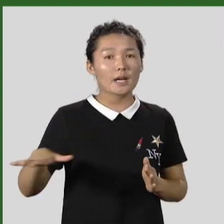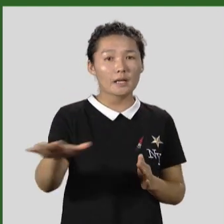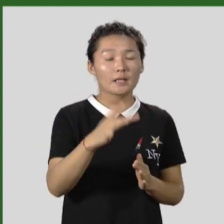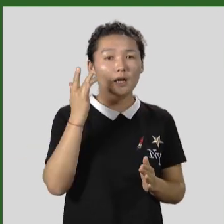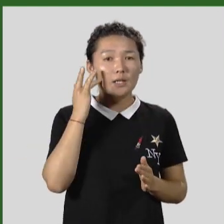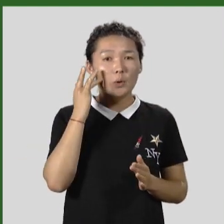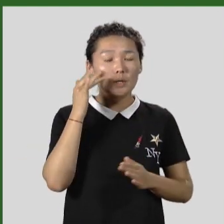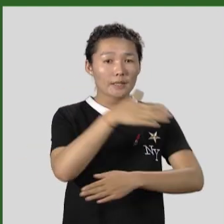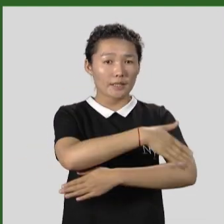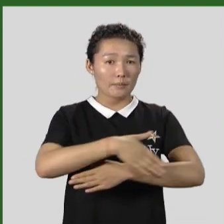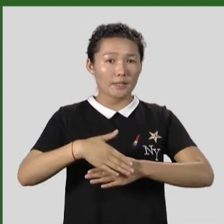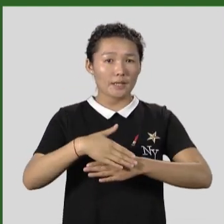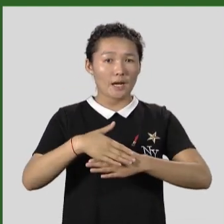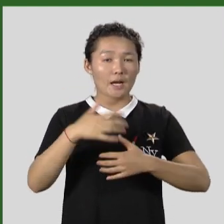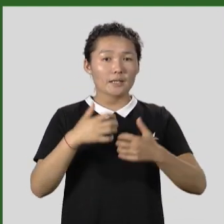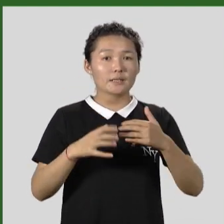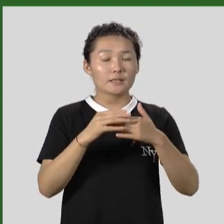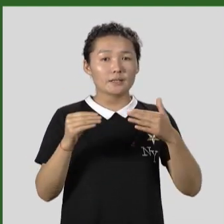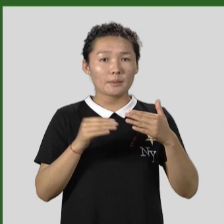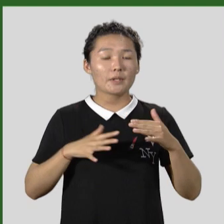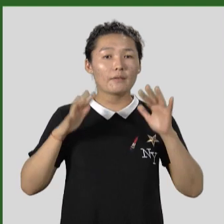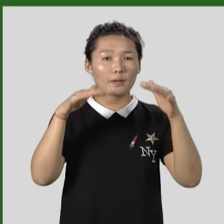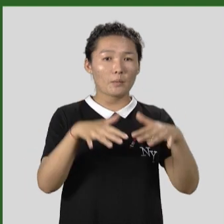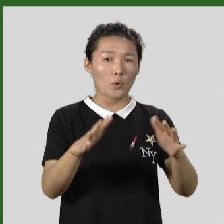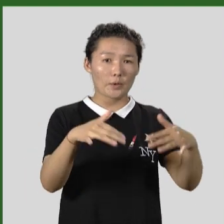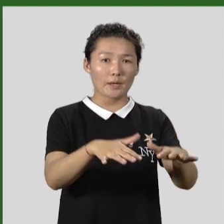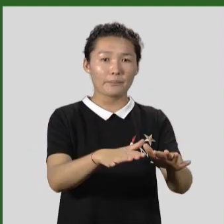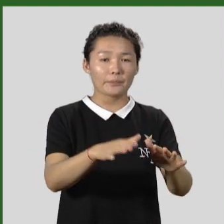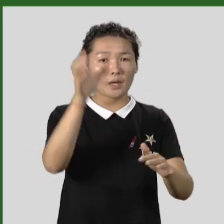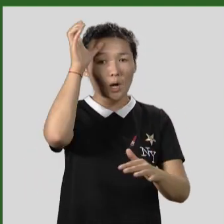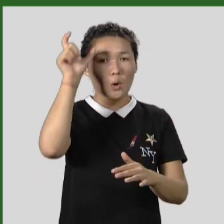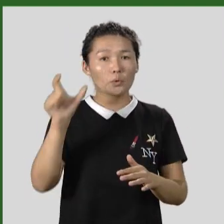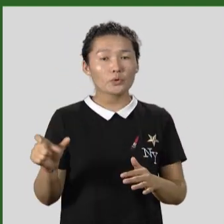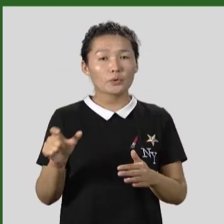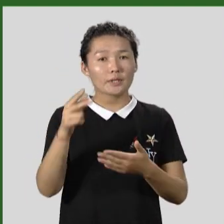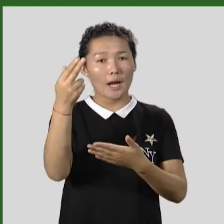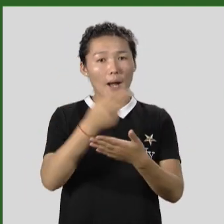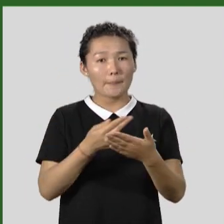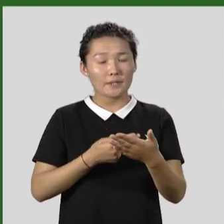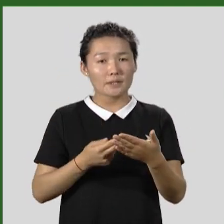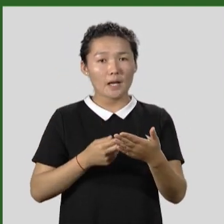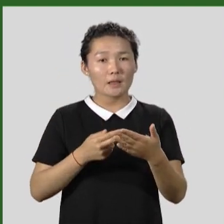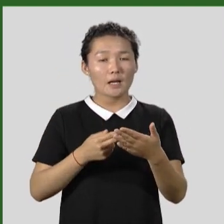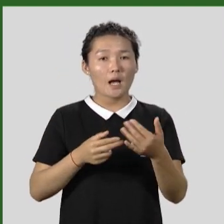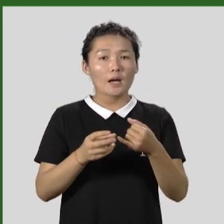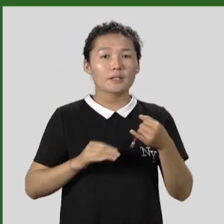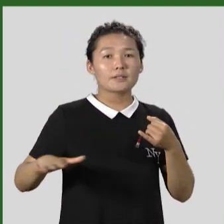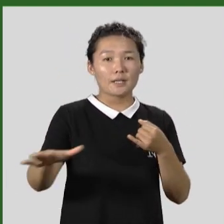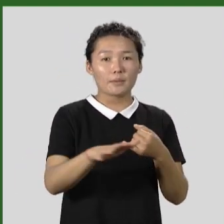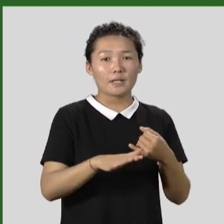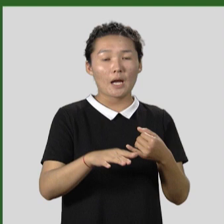берегах Средиземного моря. Эратосфен описал эти земли. Отсюда и название